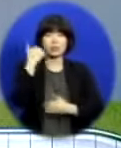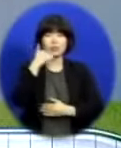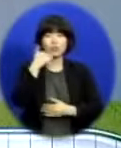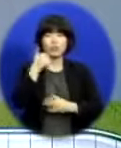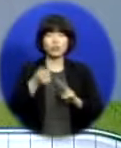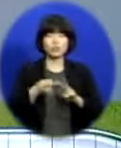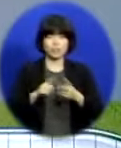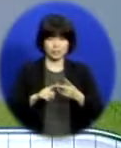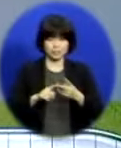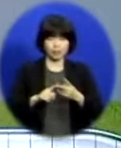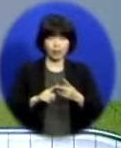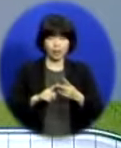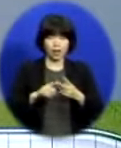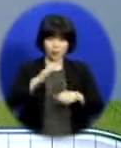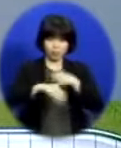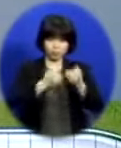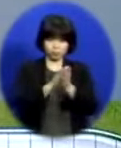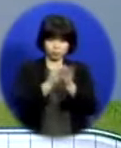누군지